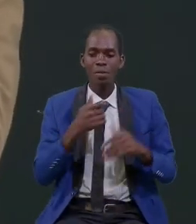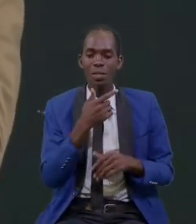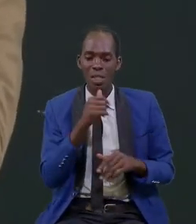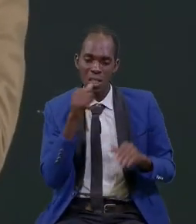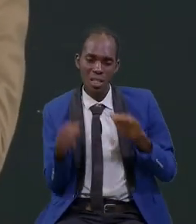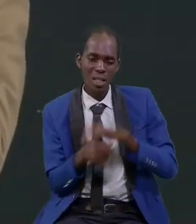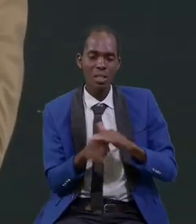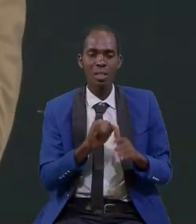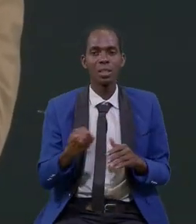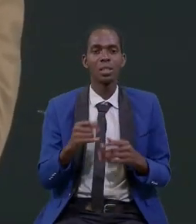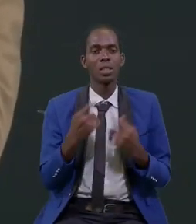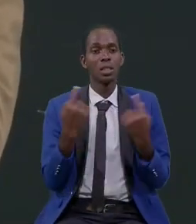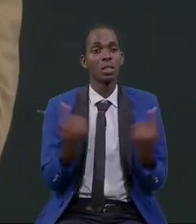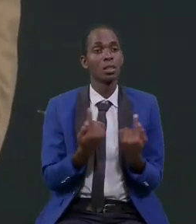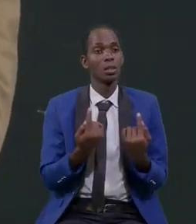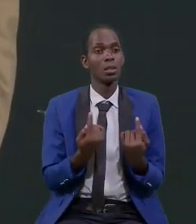cachés.